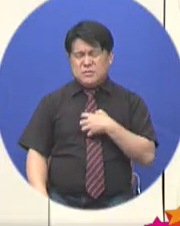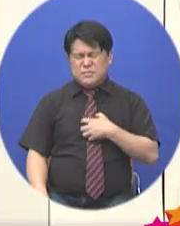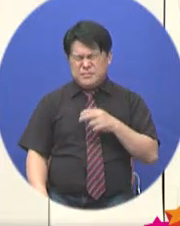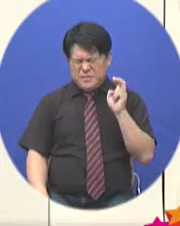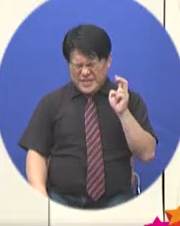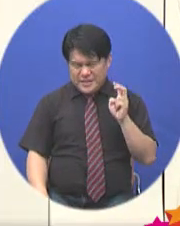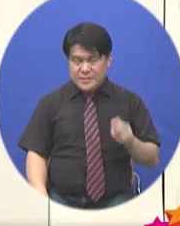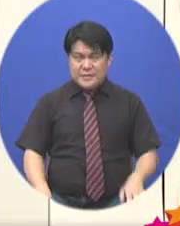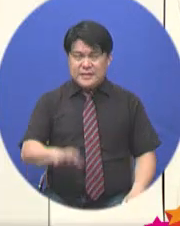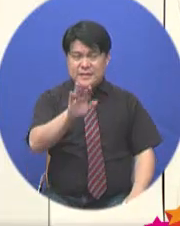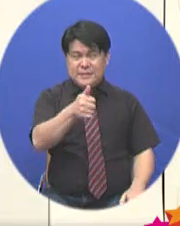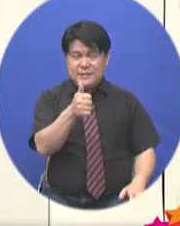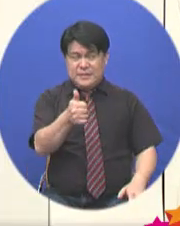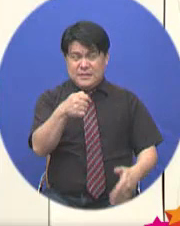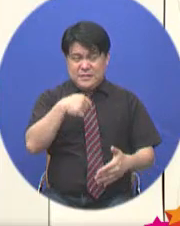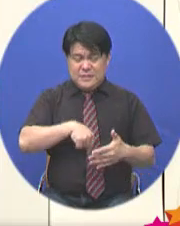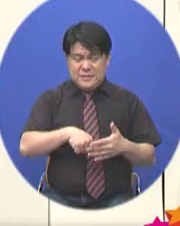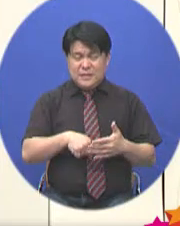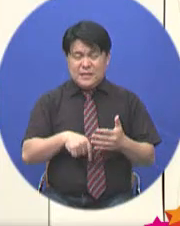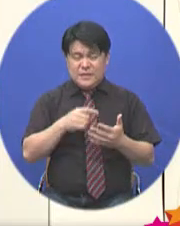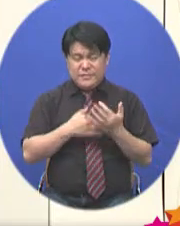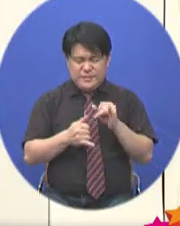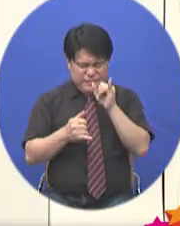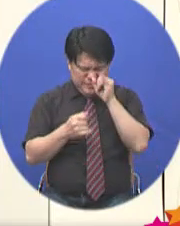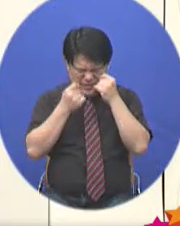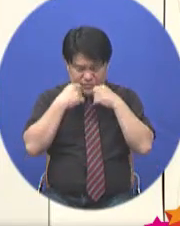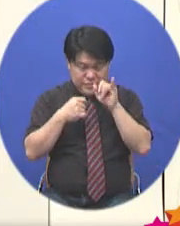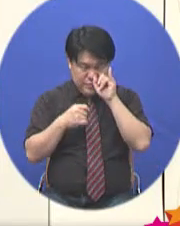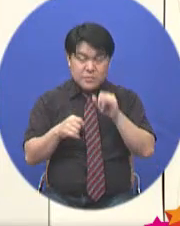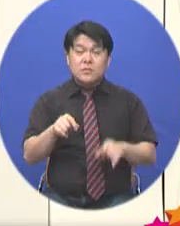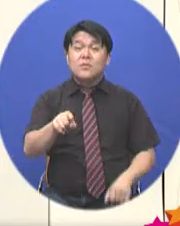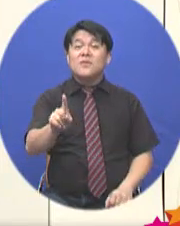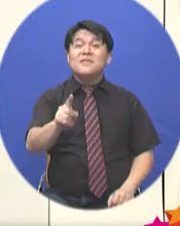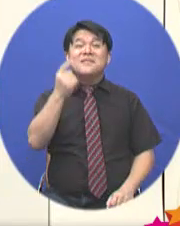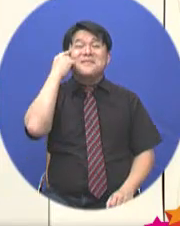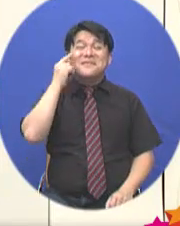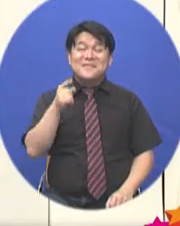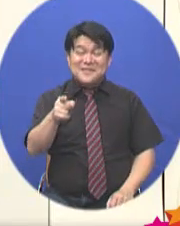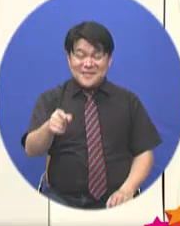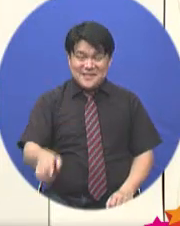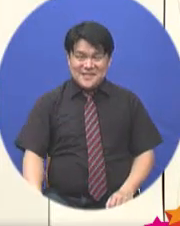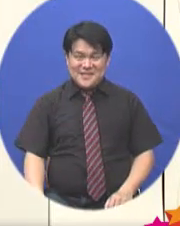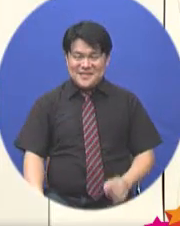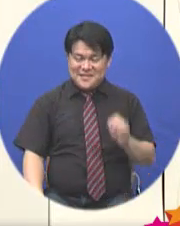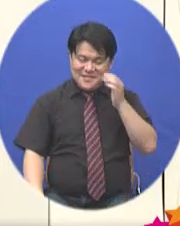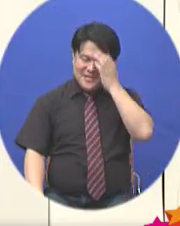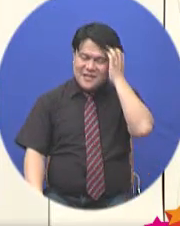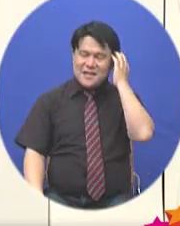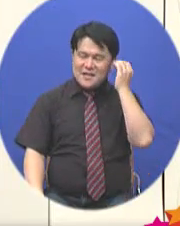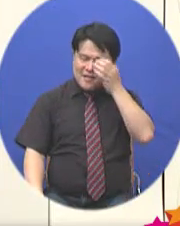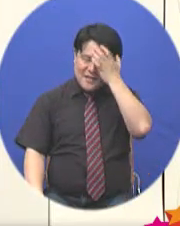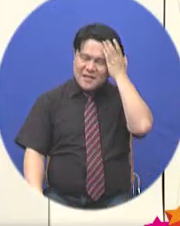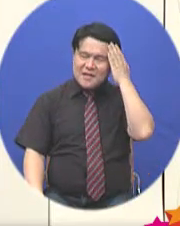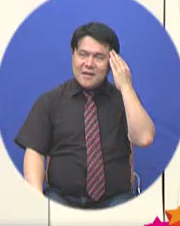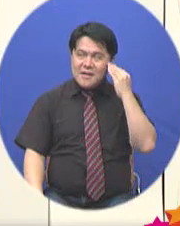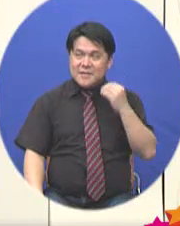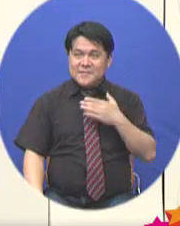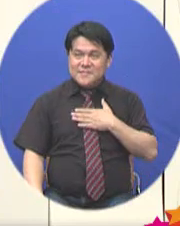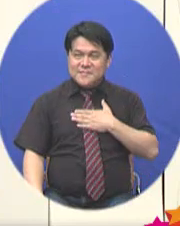같아요. 남자는 진짜. 속으로 울잖아요. 그러니까. 네. 고산일님 어떻게 생각하세요? 예. 우실 저도... 일이